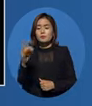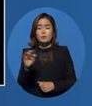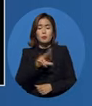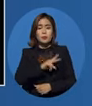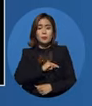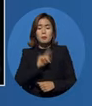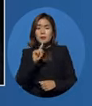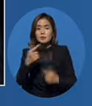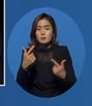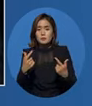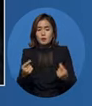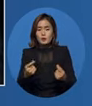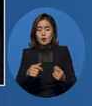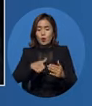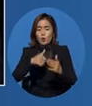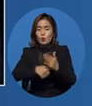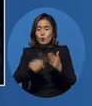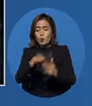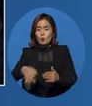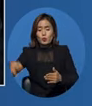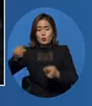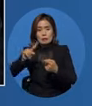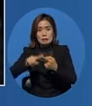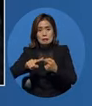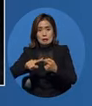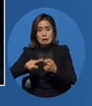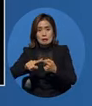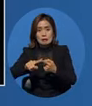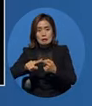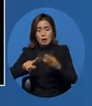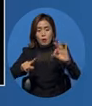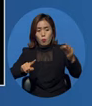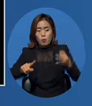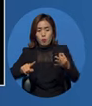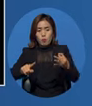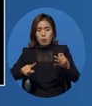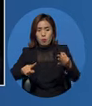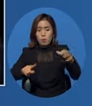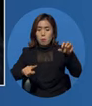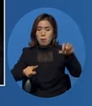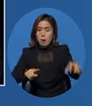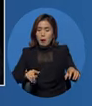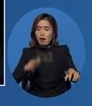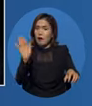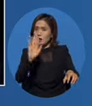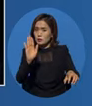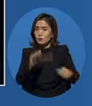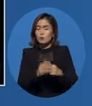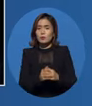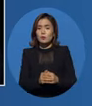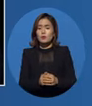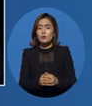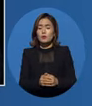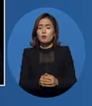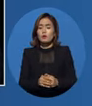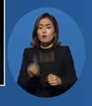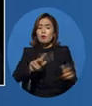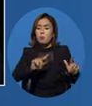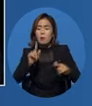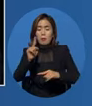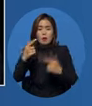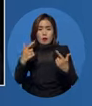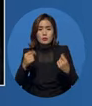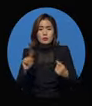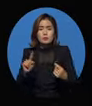말씀한 대로 물가 상승을 이유로 임금이 사과 무조건 억제할 수가 없는 것처럼 우리 이체가 1tb 비치와 이야기 했던